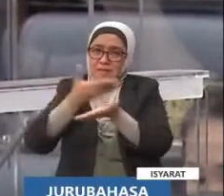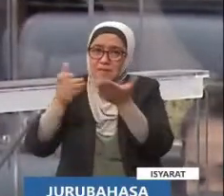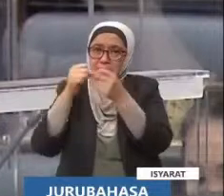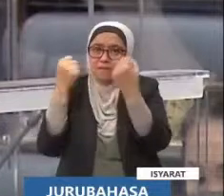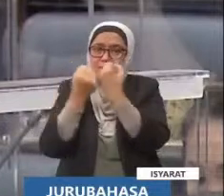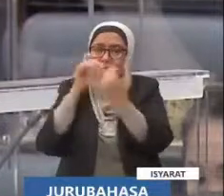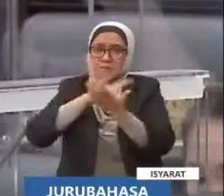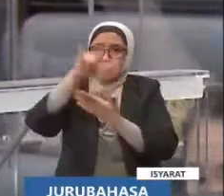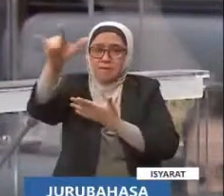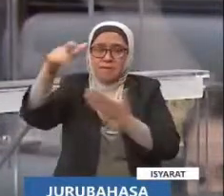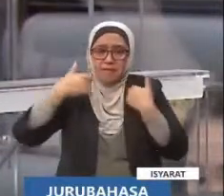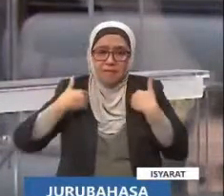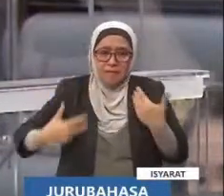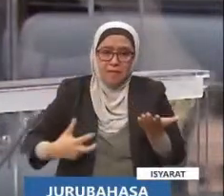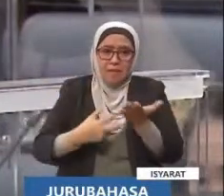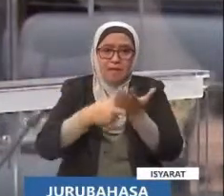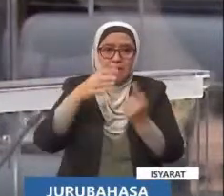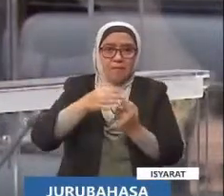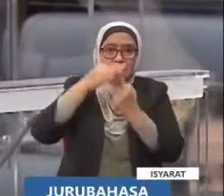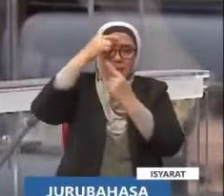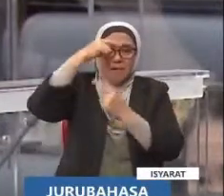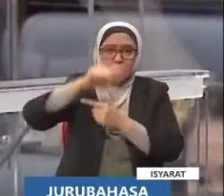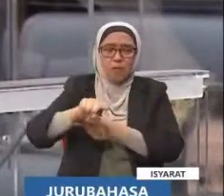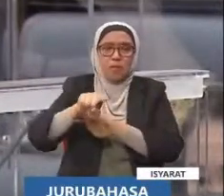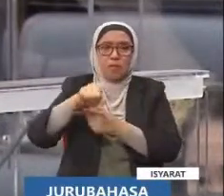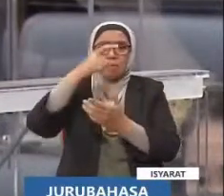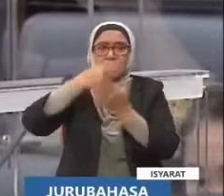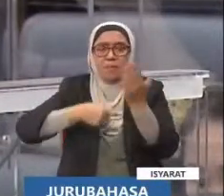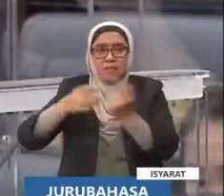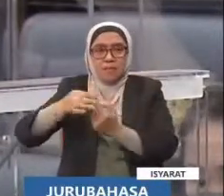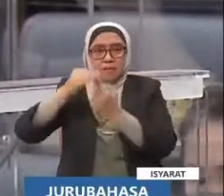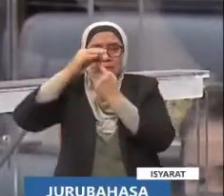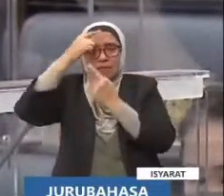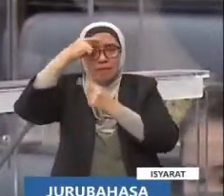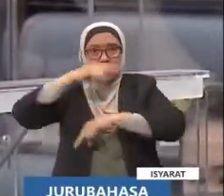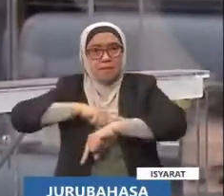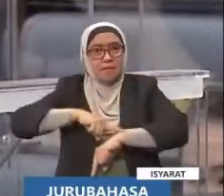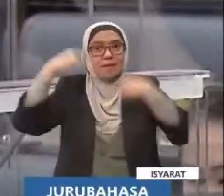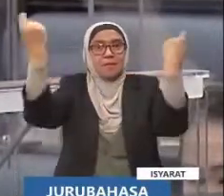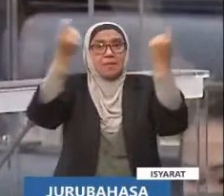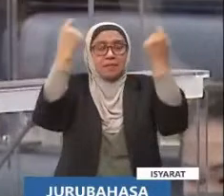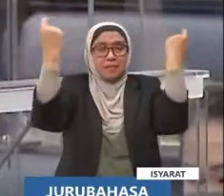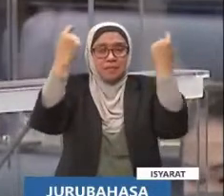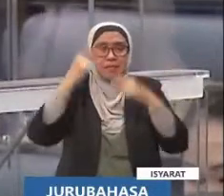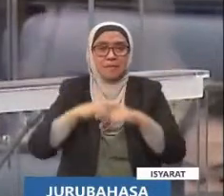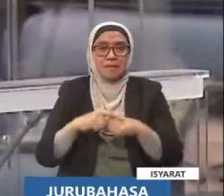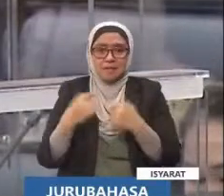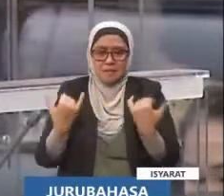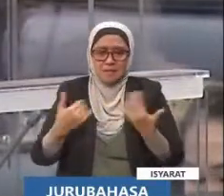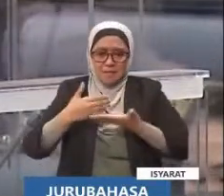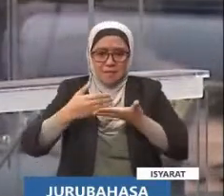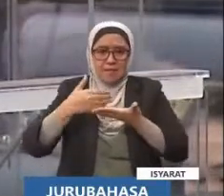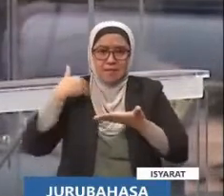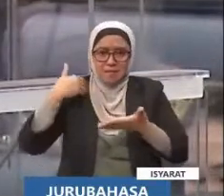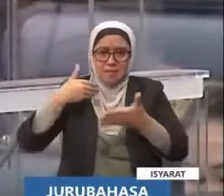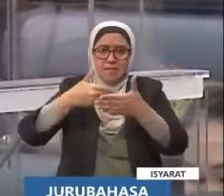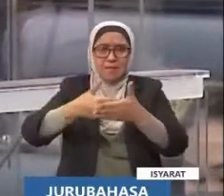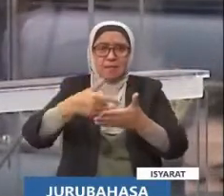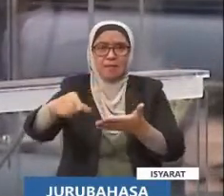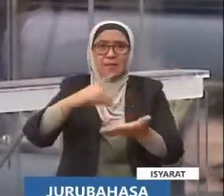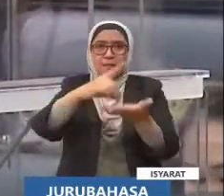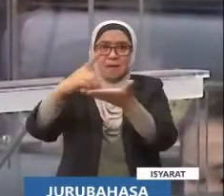harga yang khas pada musim perayaan saya sekarang dibawa Lina Ibu Christmas tahun baru adakah kerajaan sedang bercadang untuk